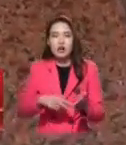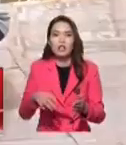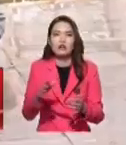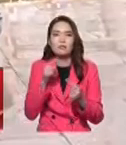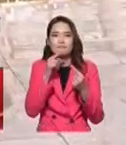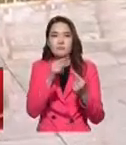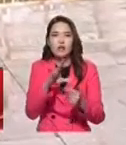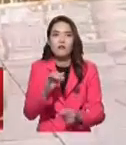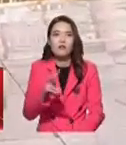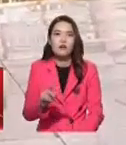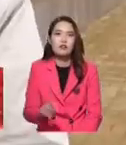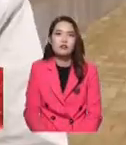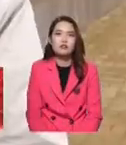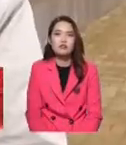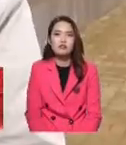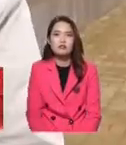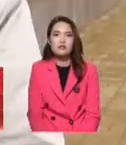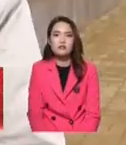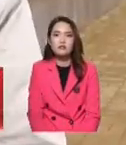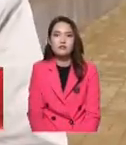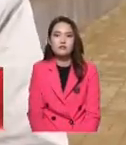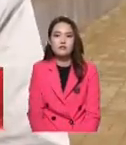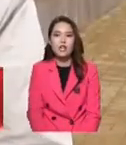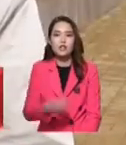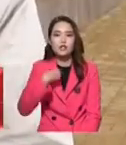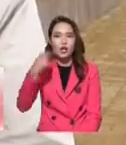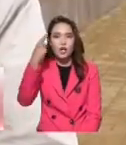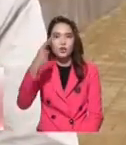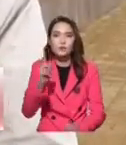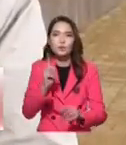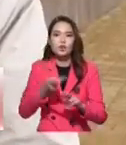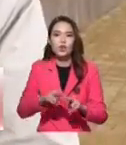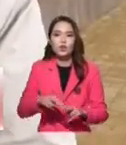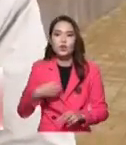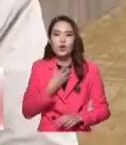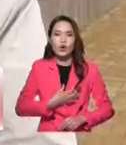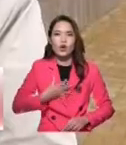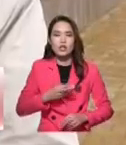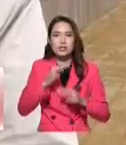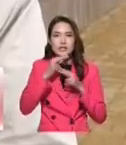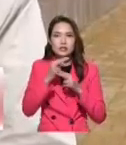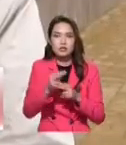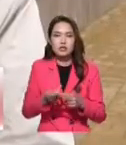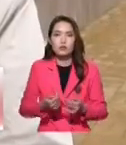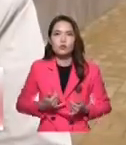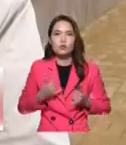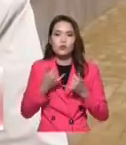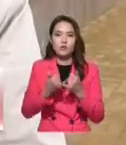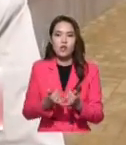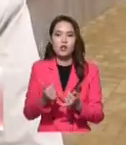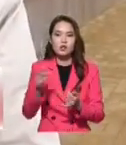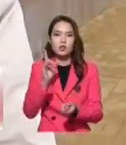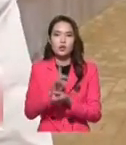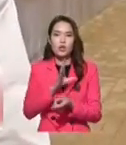вандализма. Я думаю, что очень важно сохранять наше природное достояние, ведь это наше